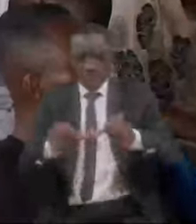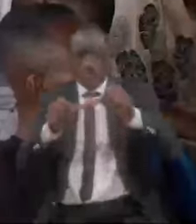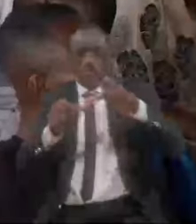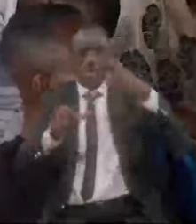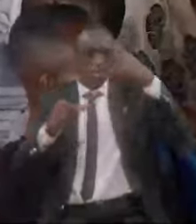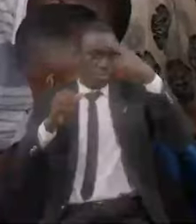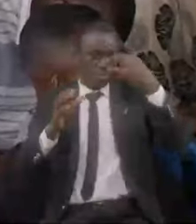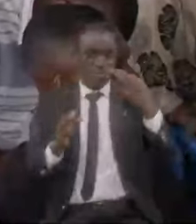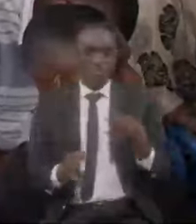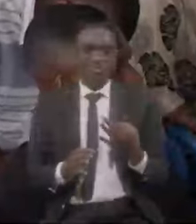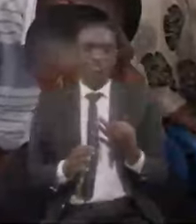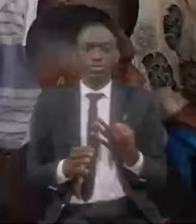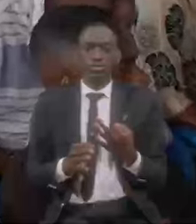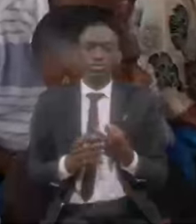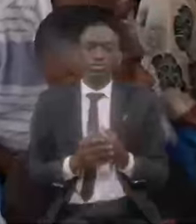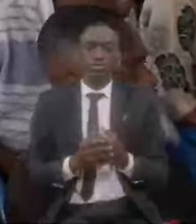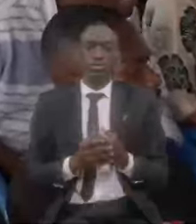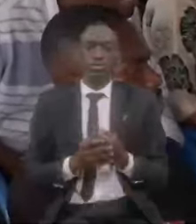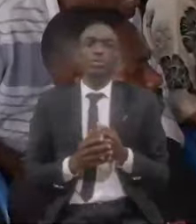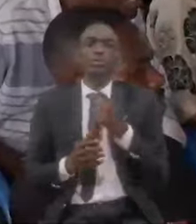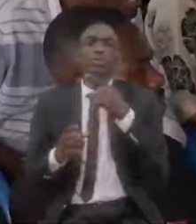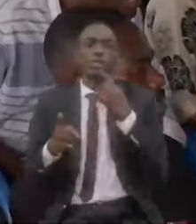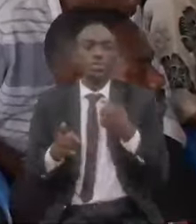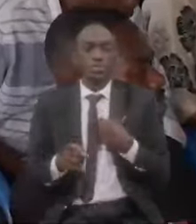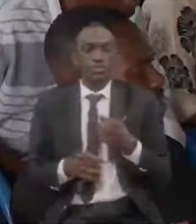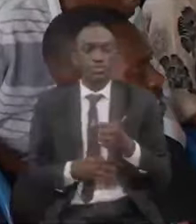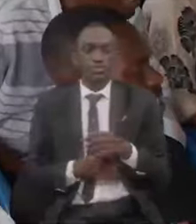elle était décidée à aller.